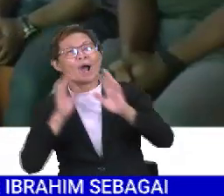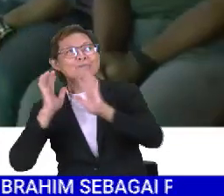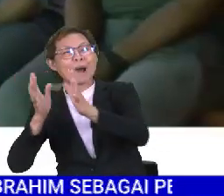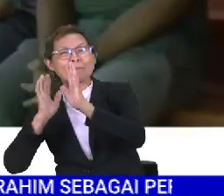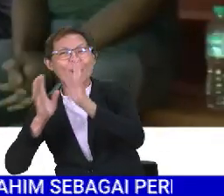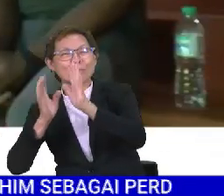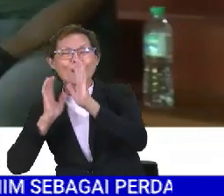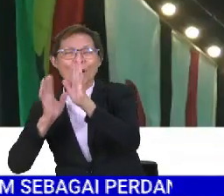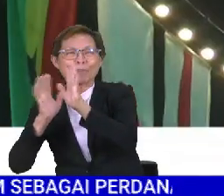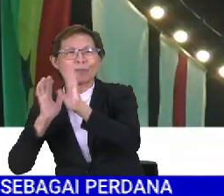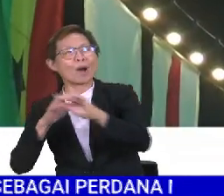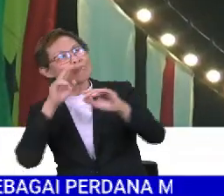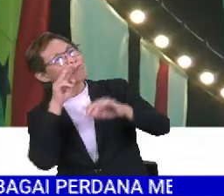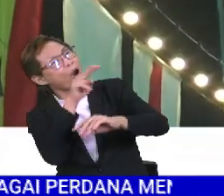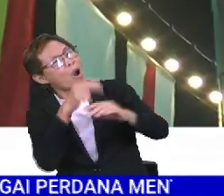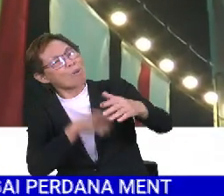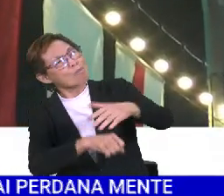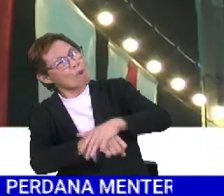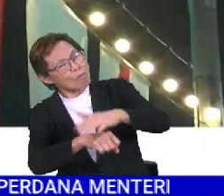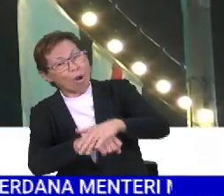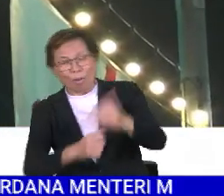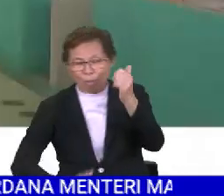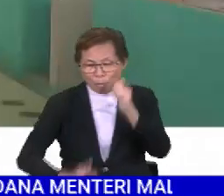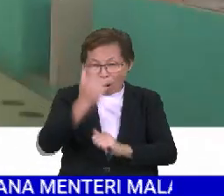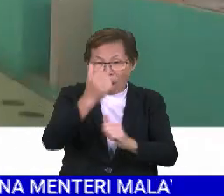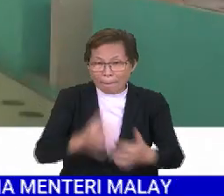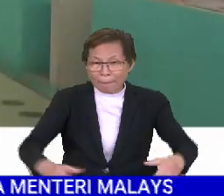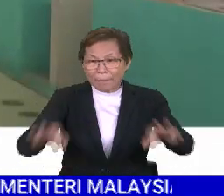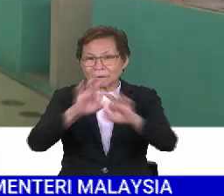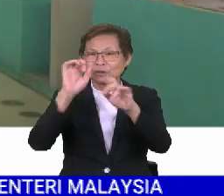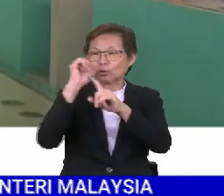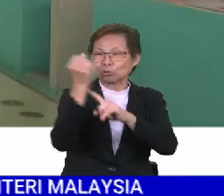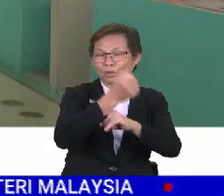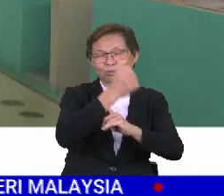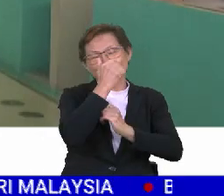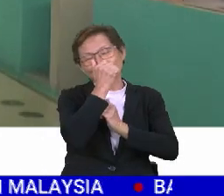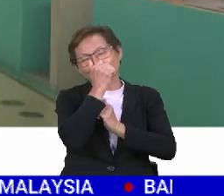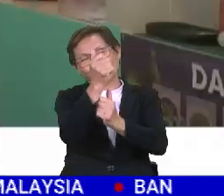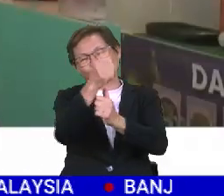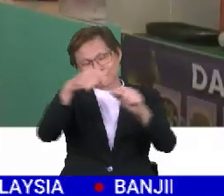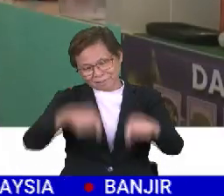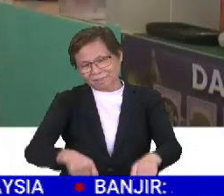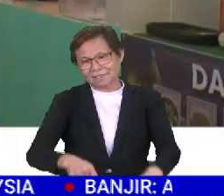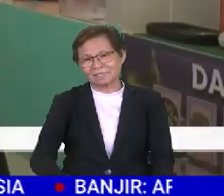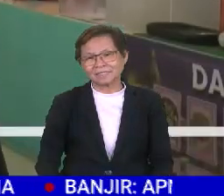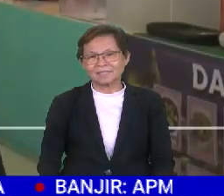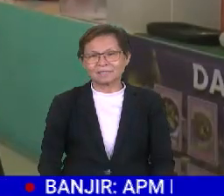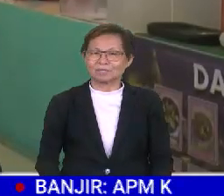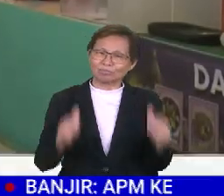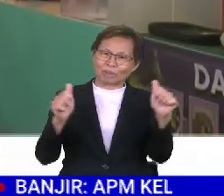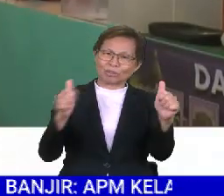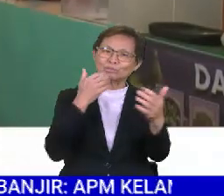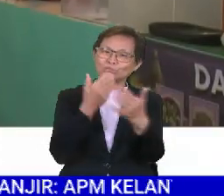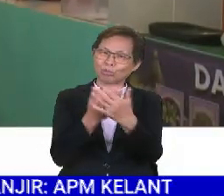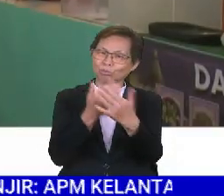lepak-lepak borak-borak dan yang paling penting suasana dia sangat menarik lah kat sini. Satu benda yang bagus